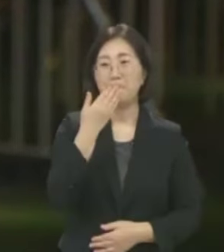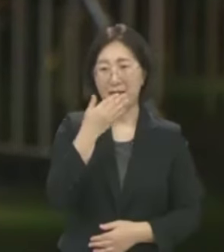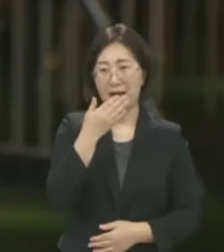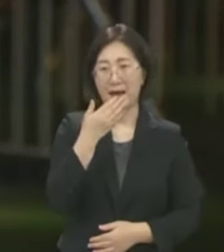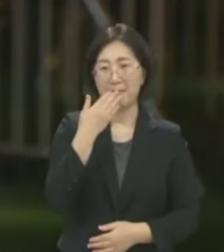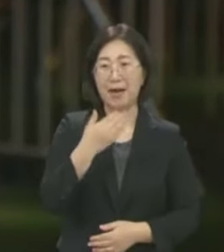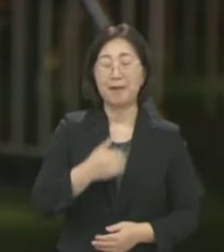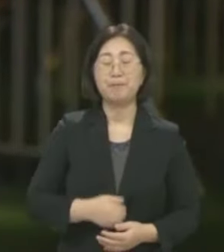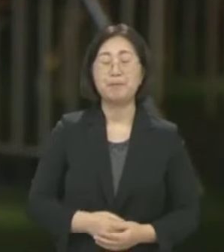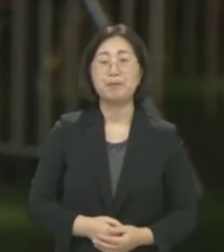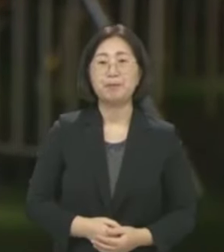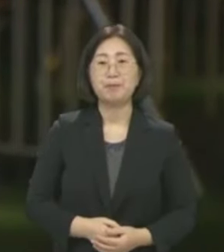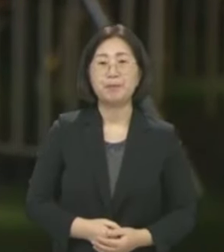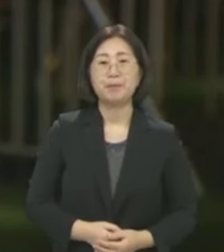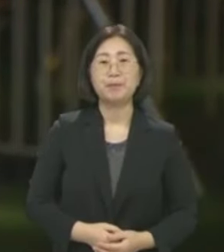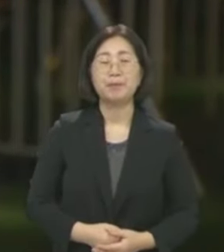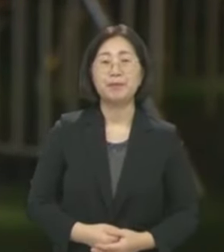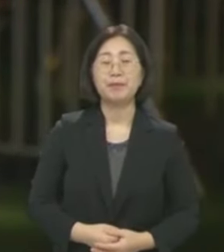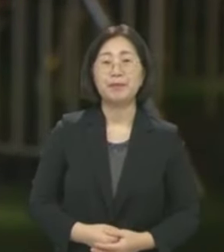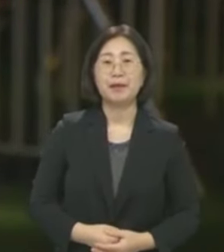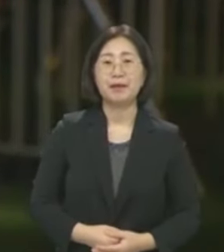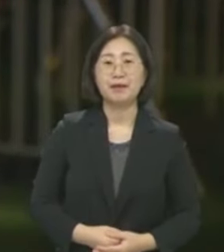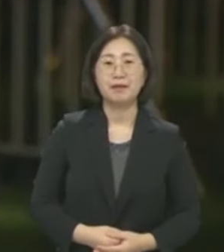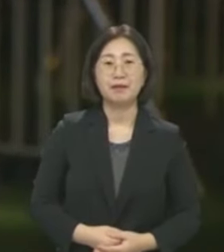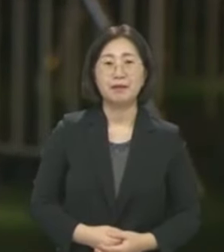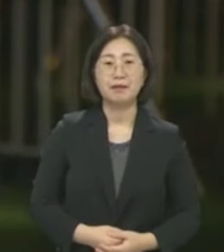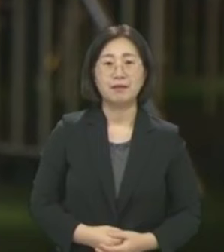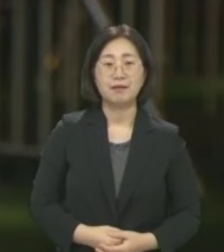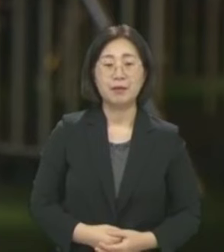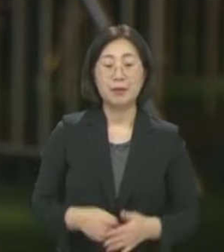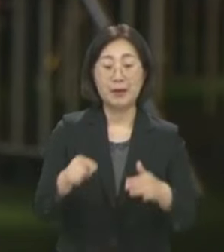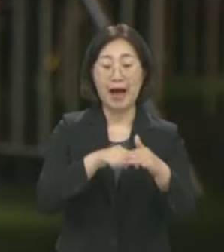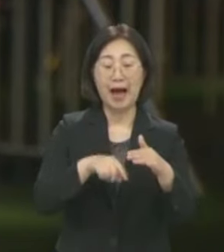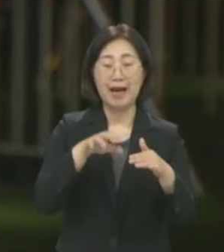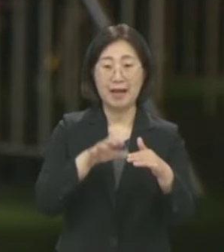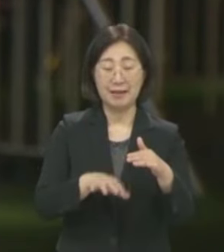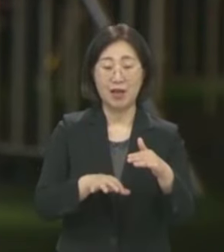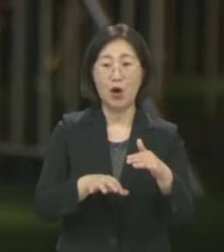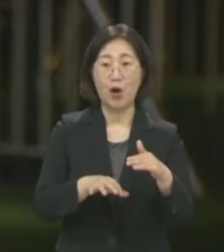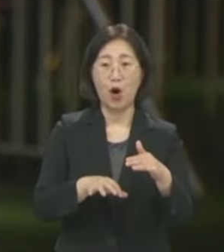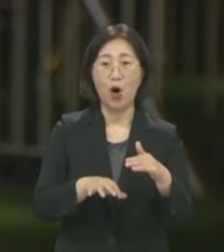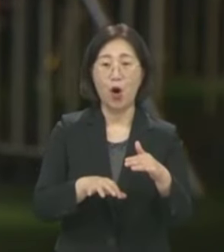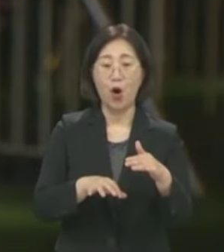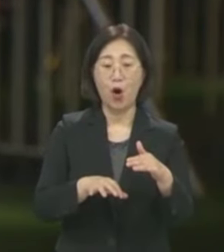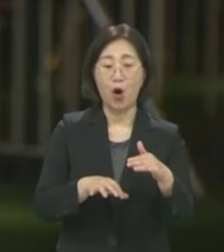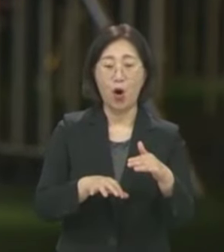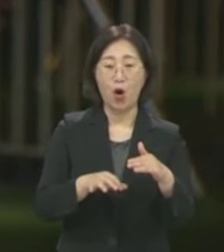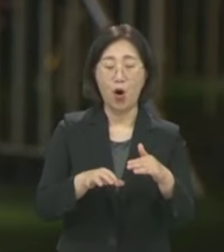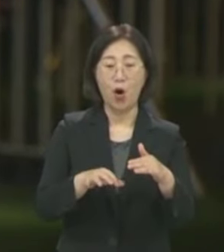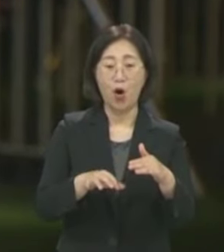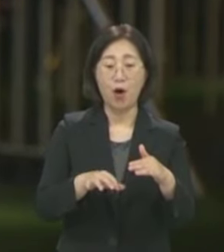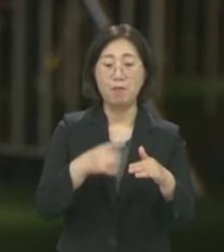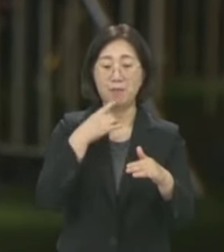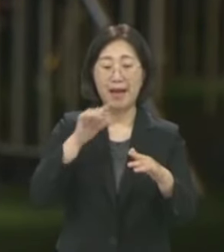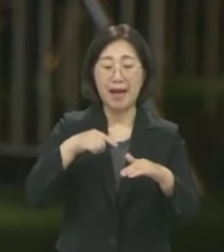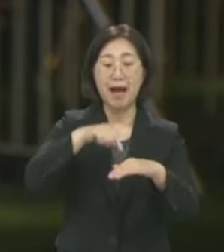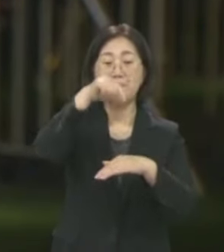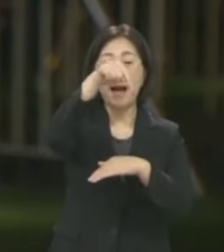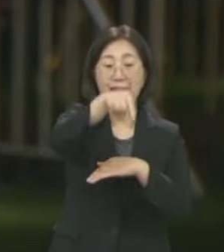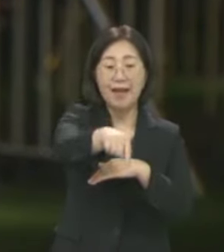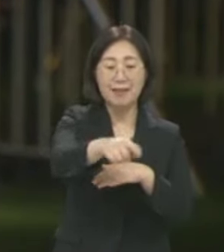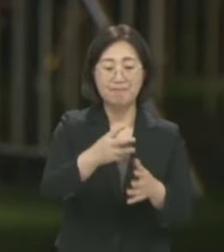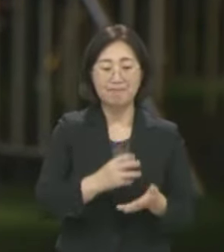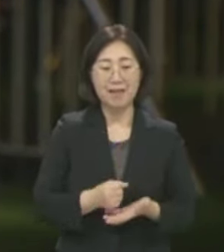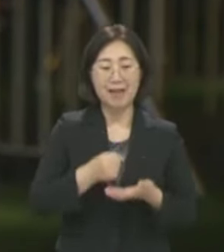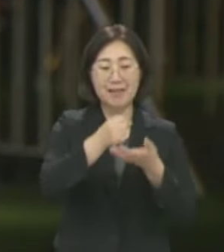테이크아웃 해가지고 드실 수 있게끔 또 안에서 오프 그 건물 안에서만 드시는 게 아니라 밖에 나오셔가지고 즐길